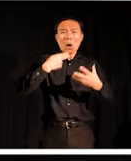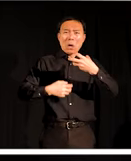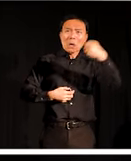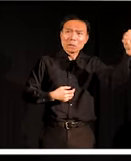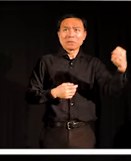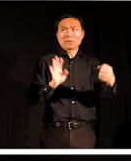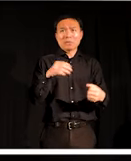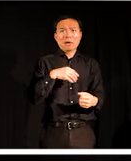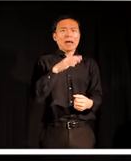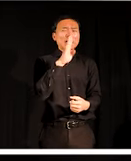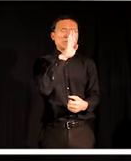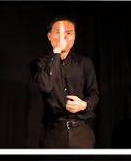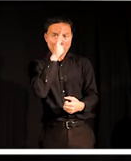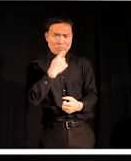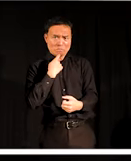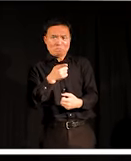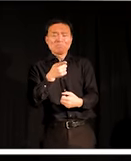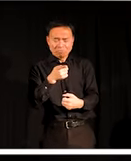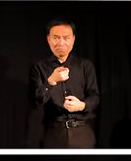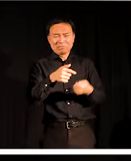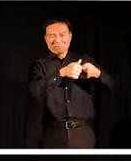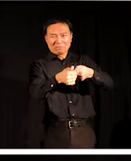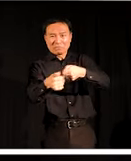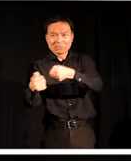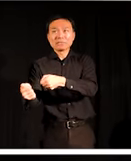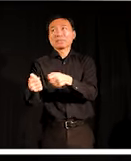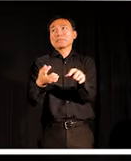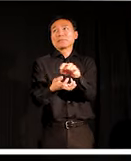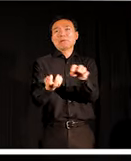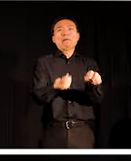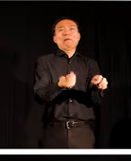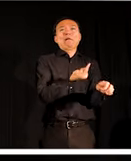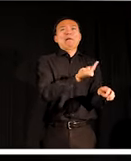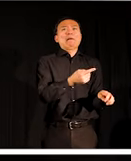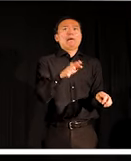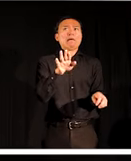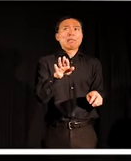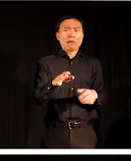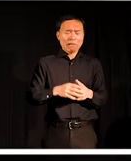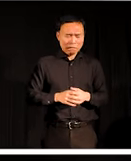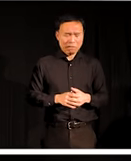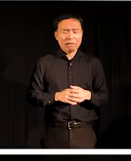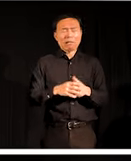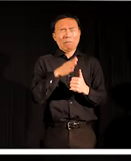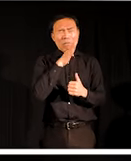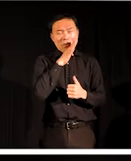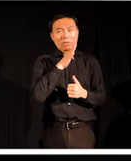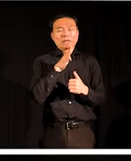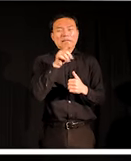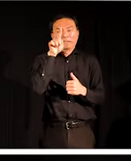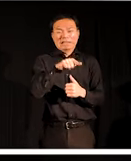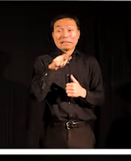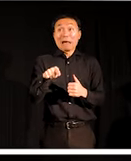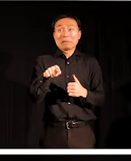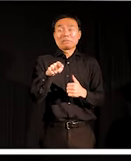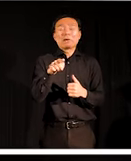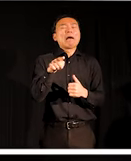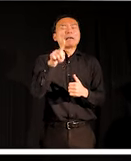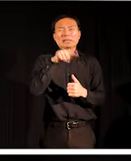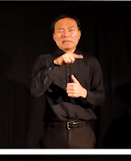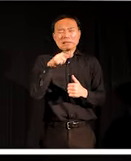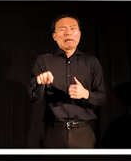濡れを着せられ殺害されるということも起きました本当にまさにあの人間が人間